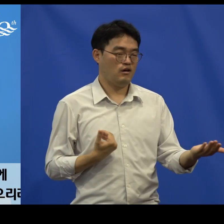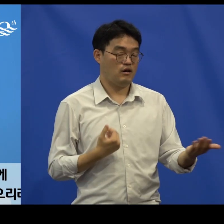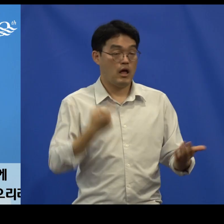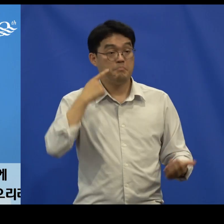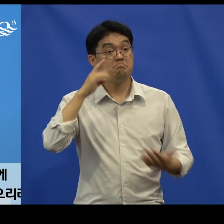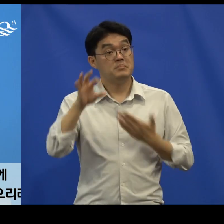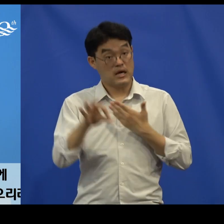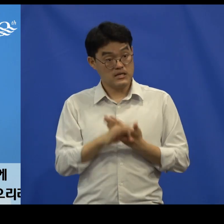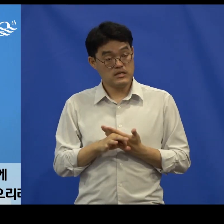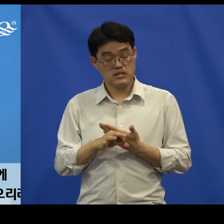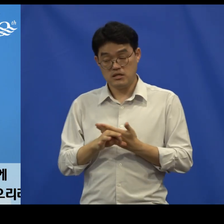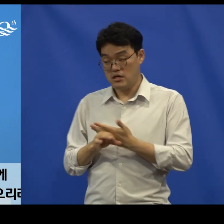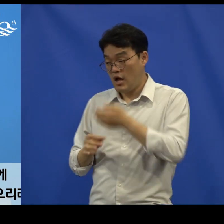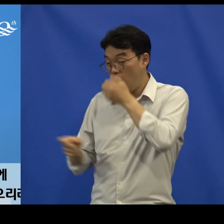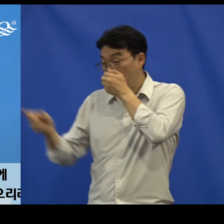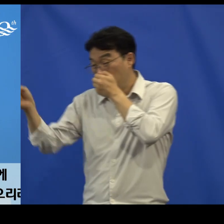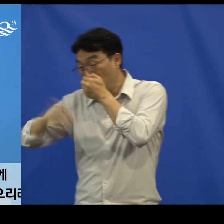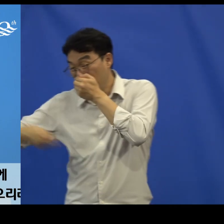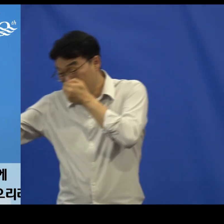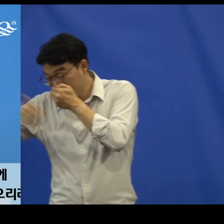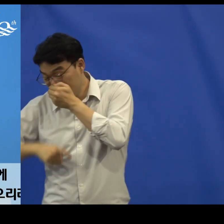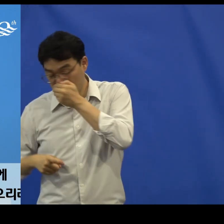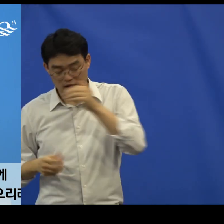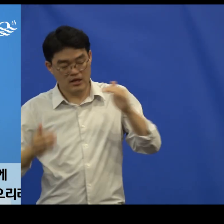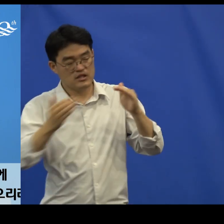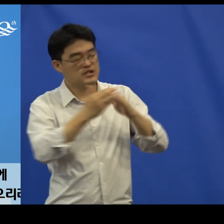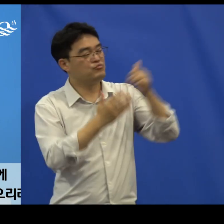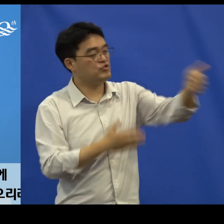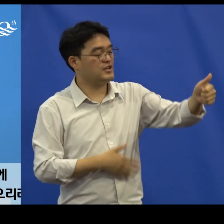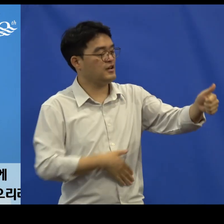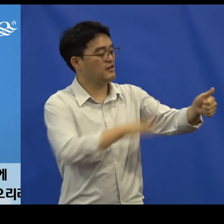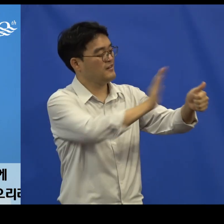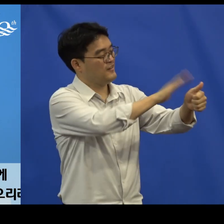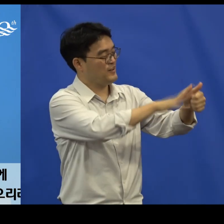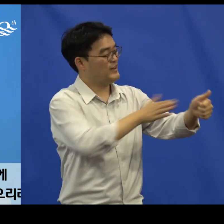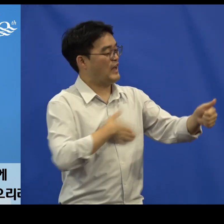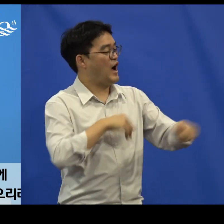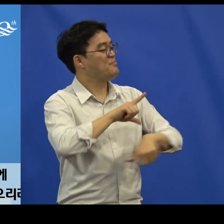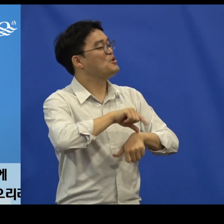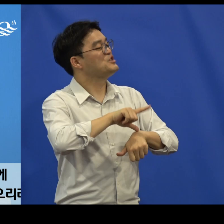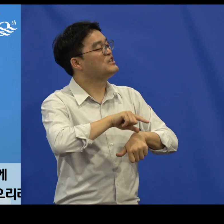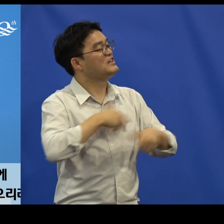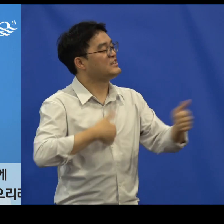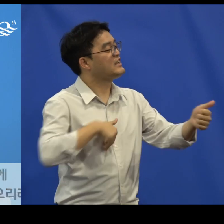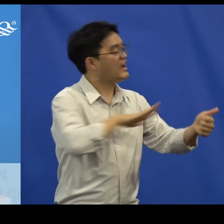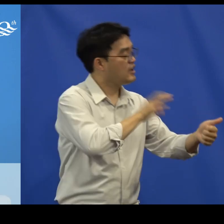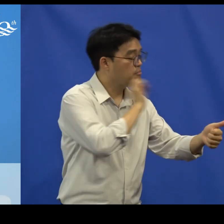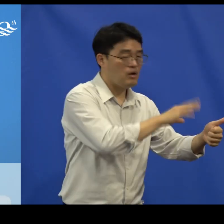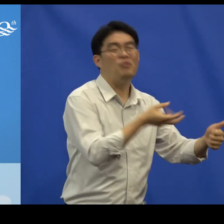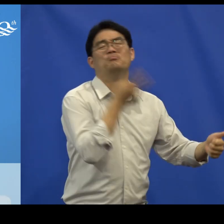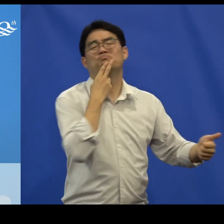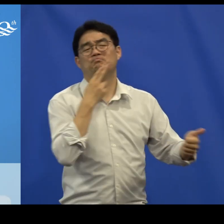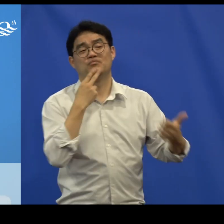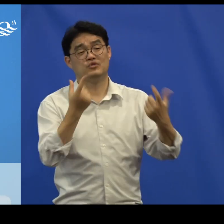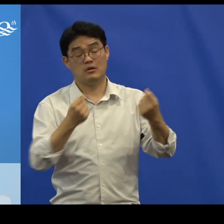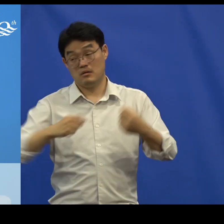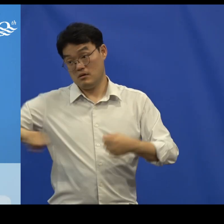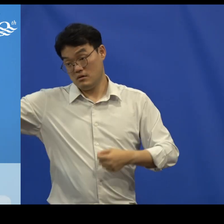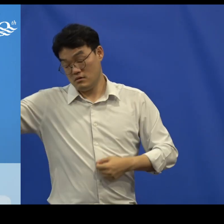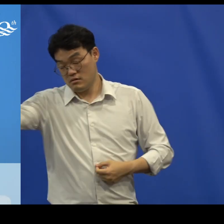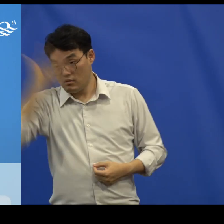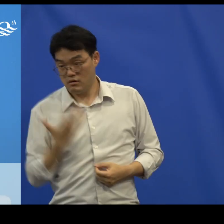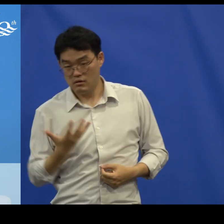어느 시간에 올 줄을 알았더라면 깨어있어 그 집을 뚫지 못하게 하였으리라. 이러므로 너희도